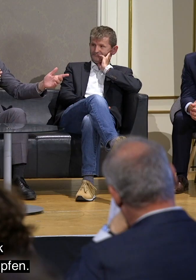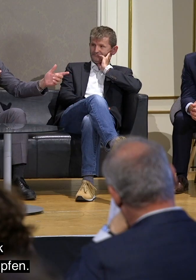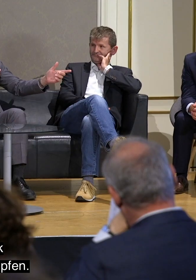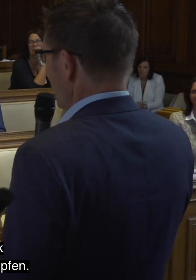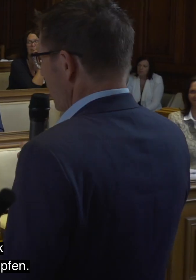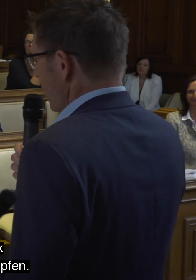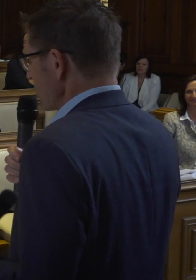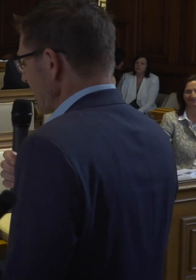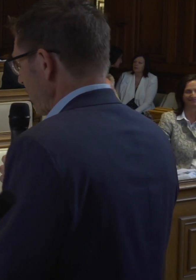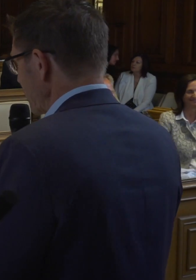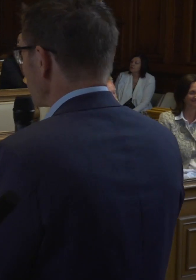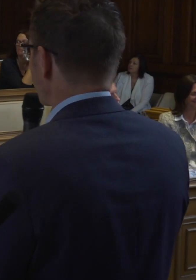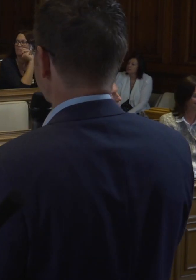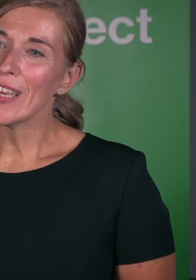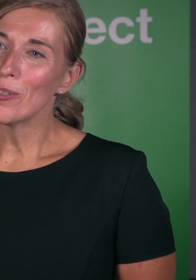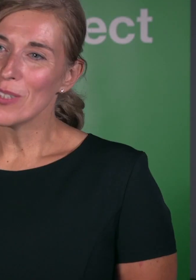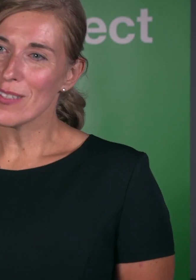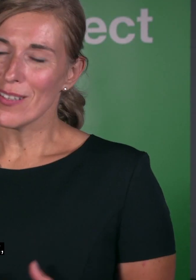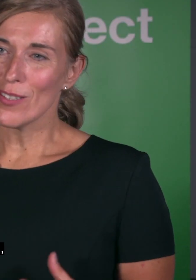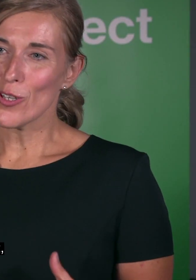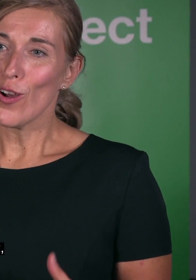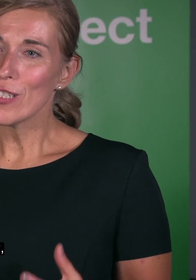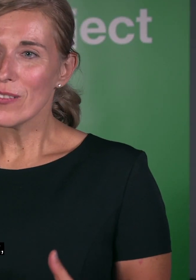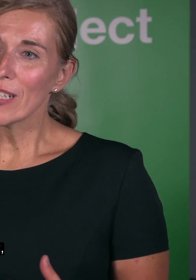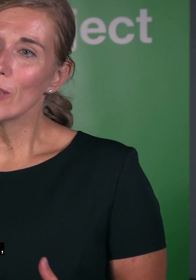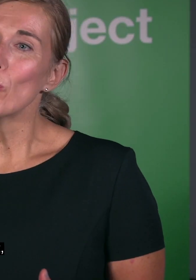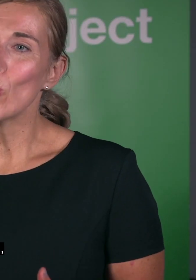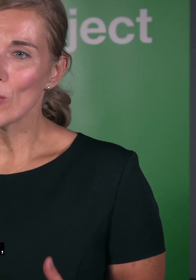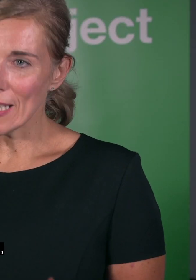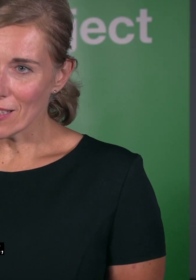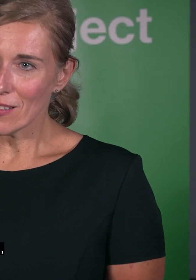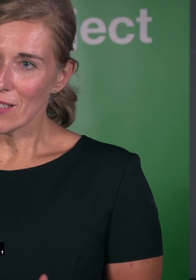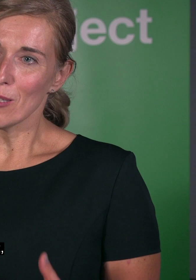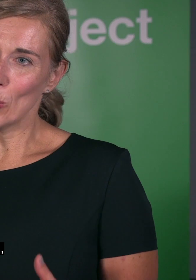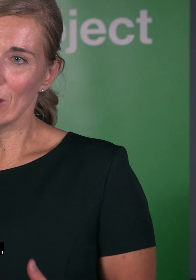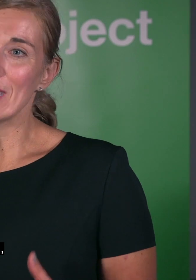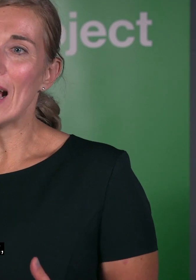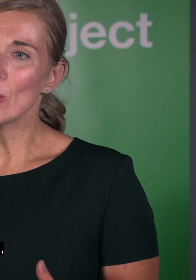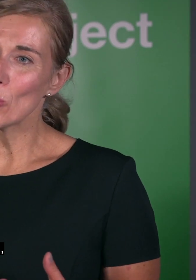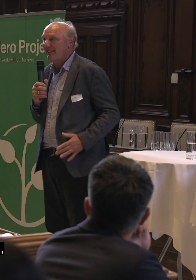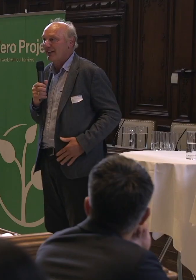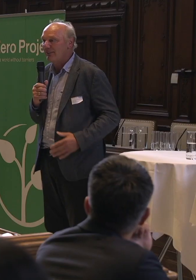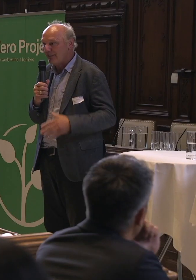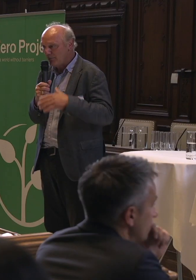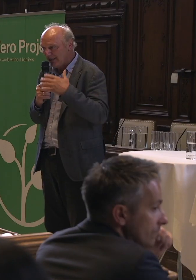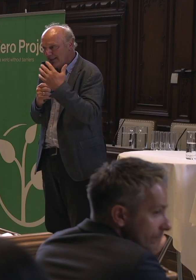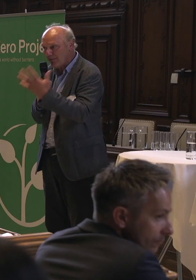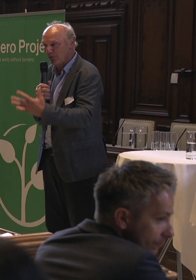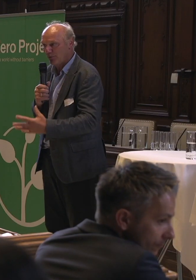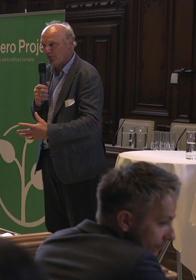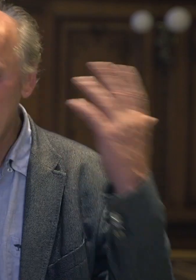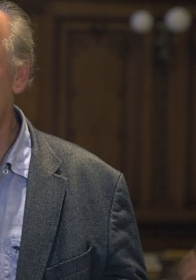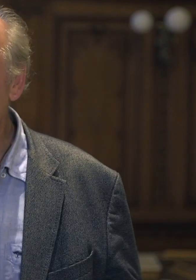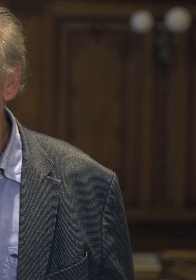interessierten Unternehmen knüpfen. Ich würde jedem empfehlen, um diese Chance, die wirklich vor uns liegt, dieses Potenzial zu nutzen. Ja, das Wichtigste